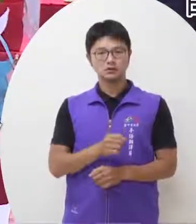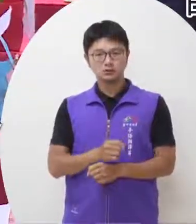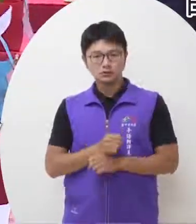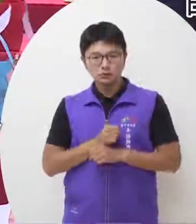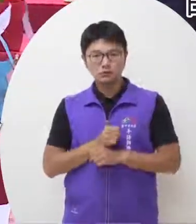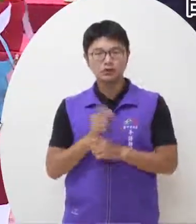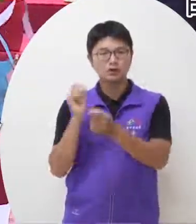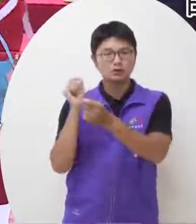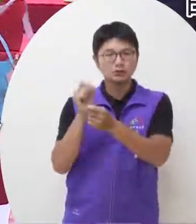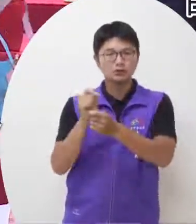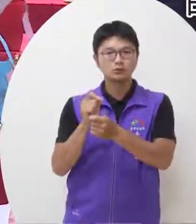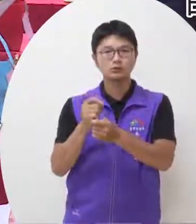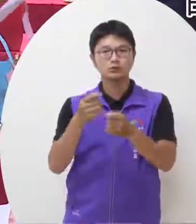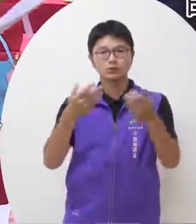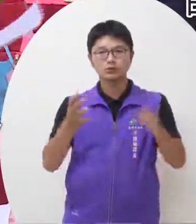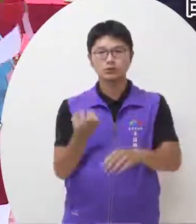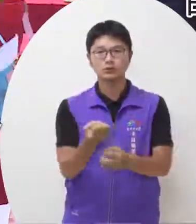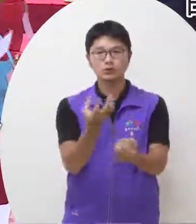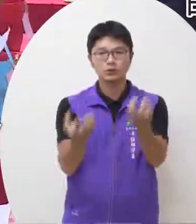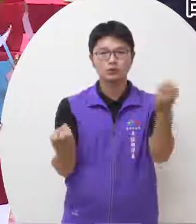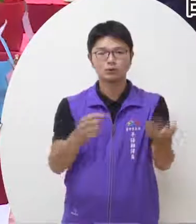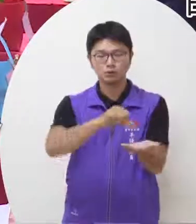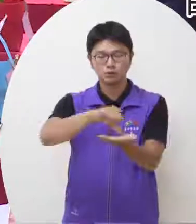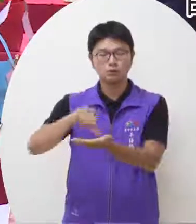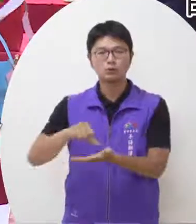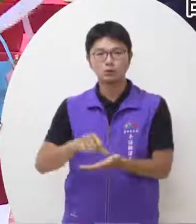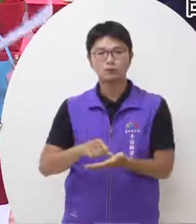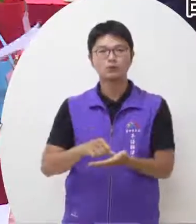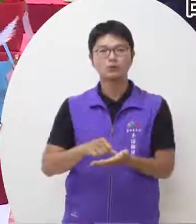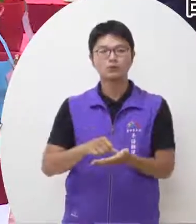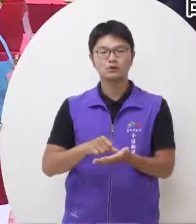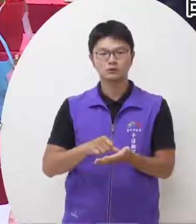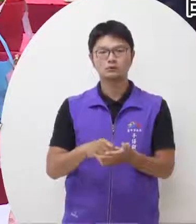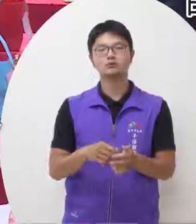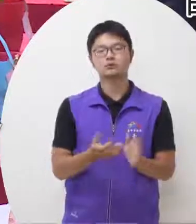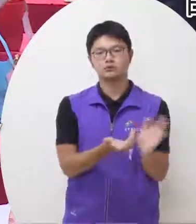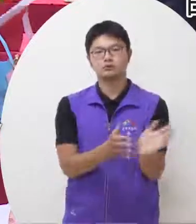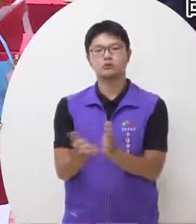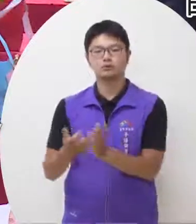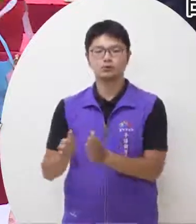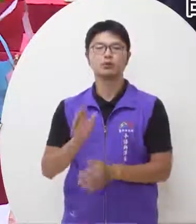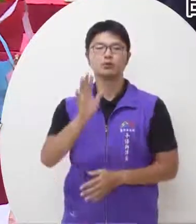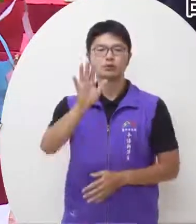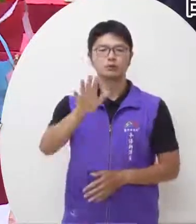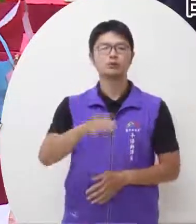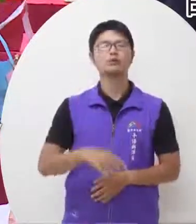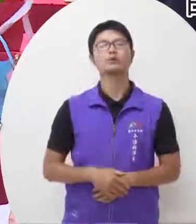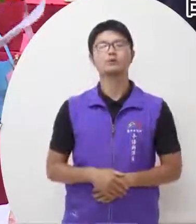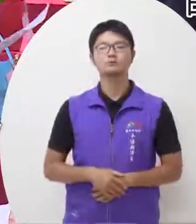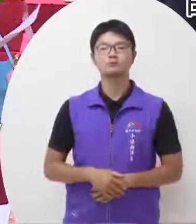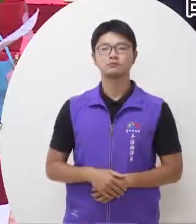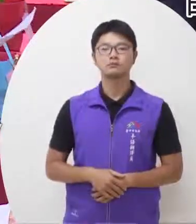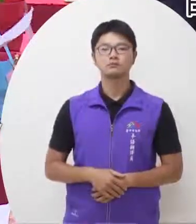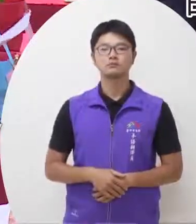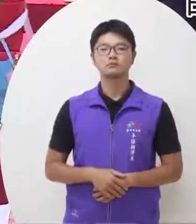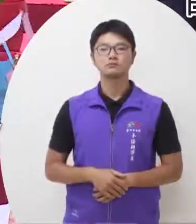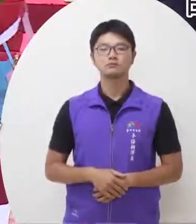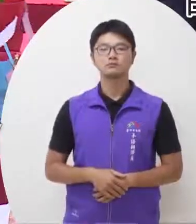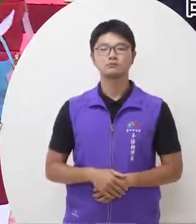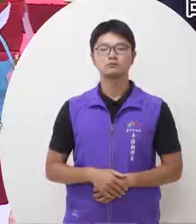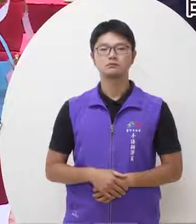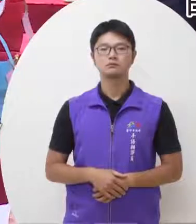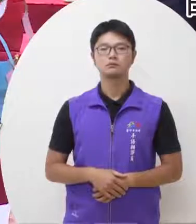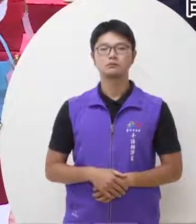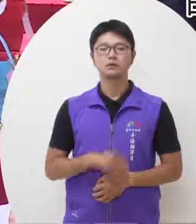很多的植栽花卉，最近都开始在铺陈啊，装修在整个种植在那个地方啊。那我想在秋